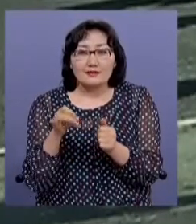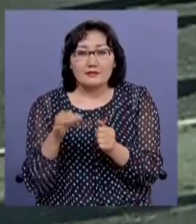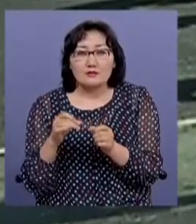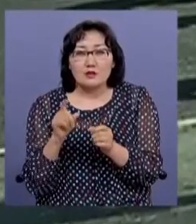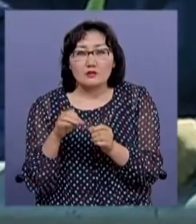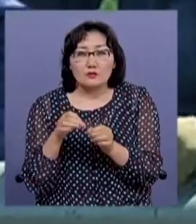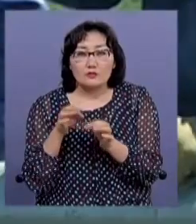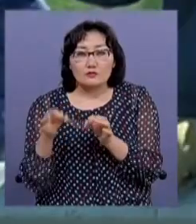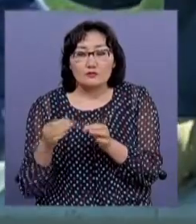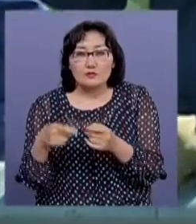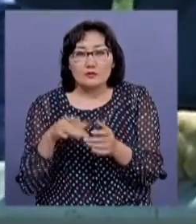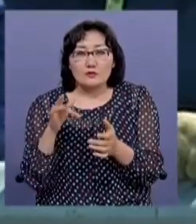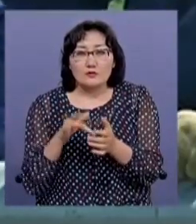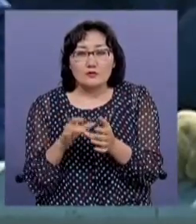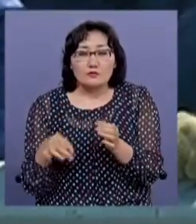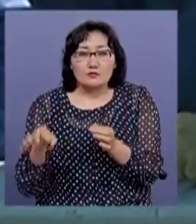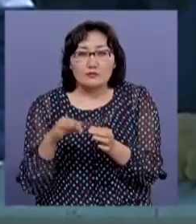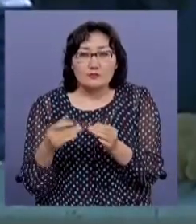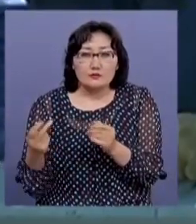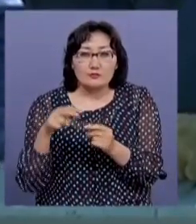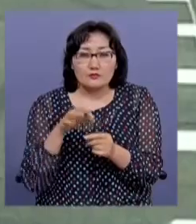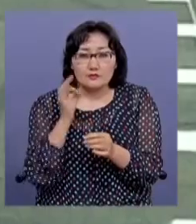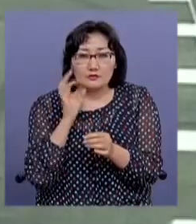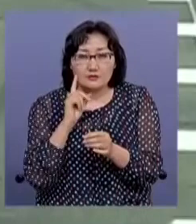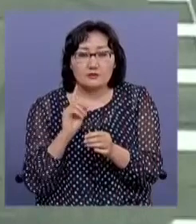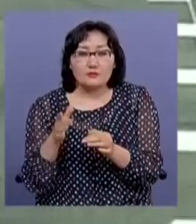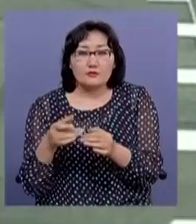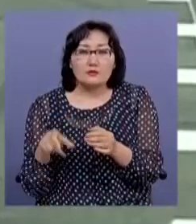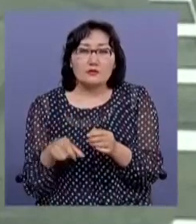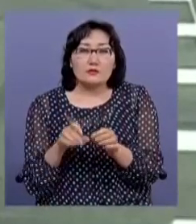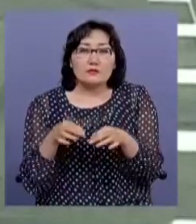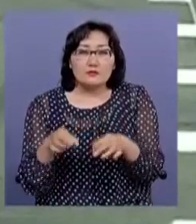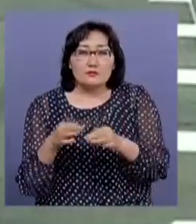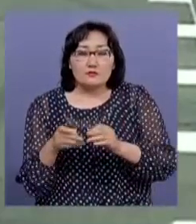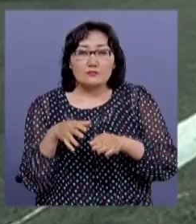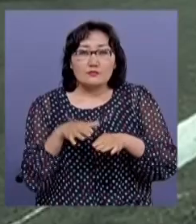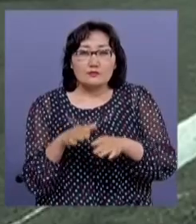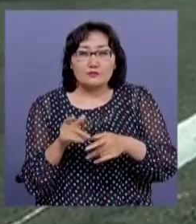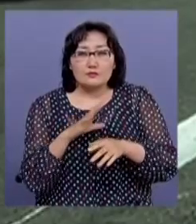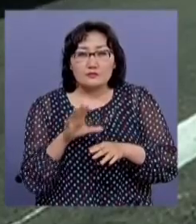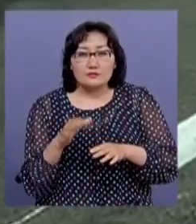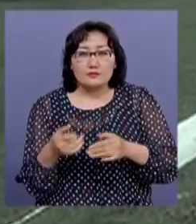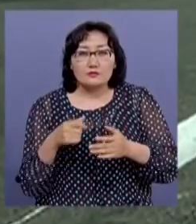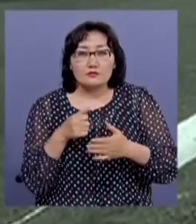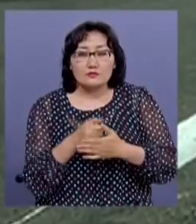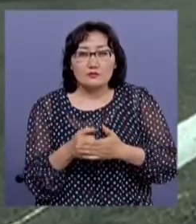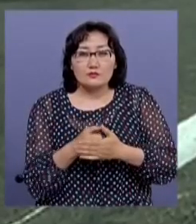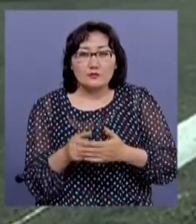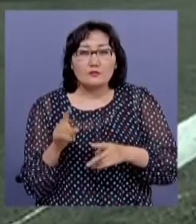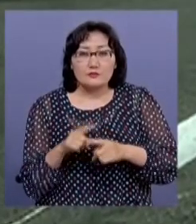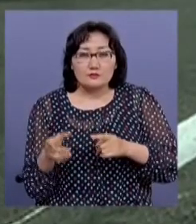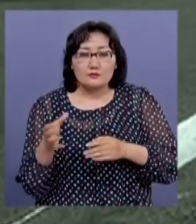Атырау ықшамауданы мен облыс тұрғындарының қалаға келуіне ыңғайлы болады. Жолаушылар ұзын сонар кептелісте тұрмай діттеген жеріне жылдам